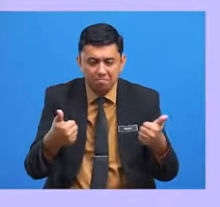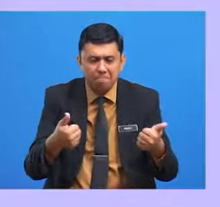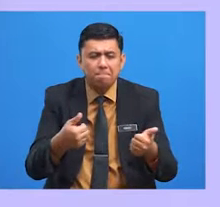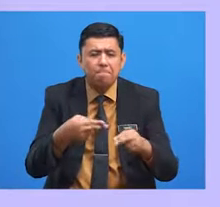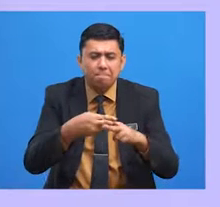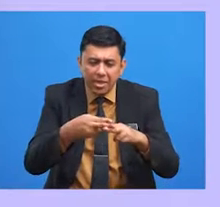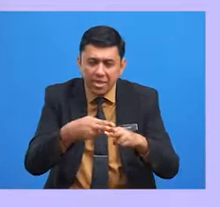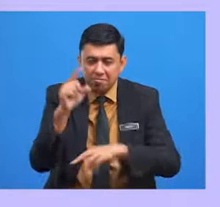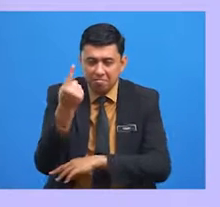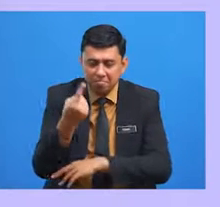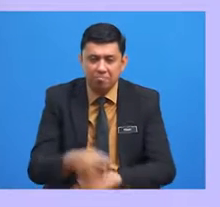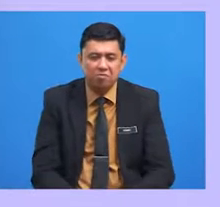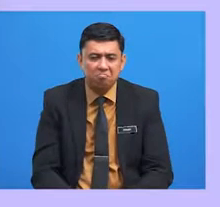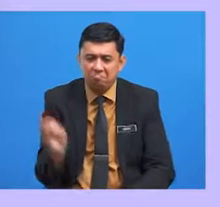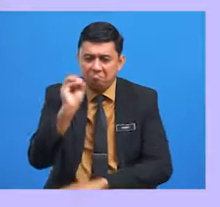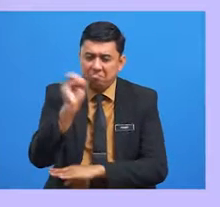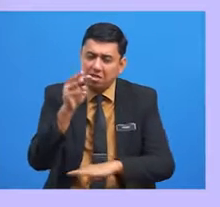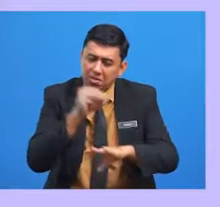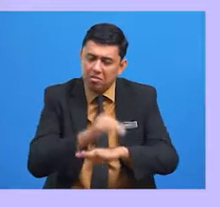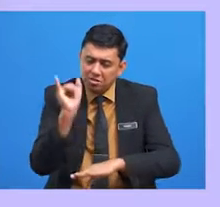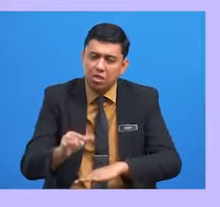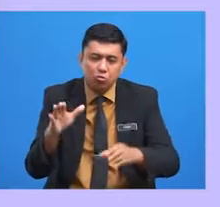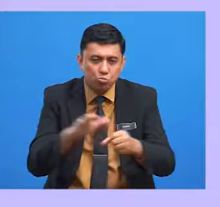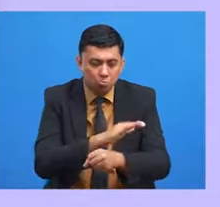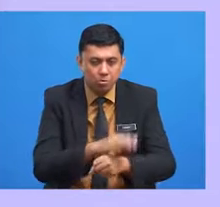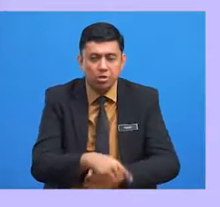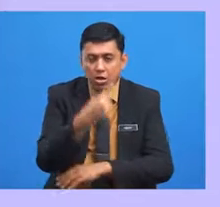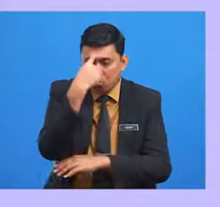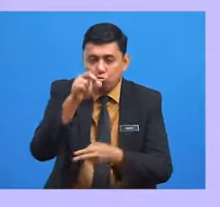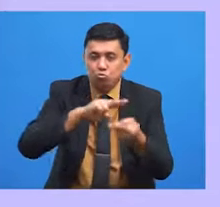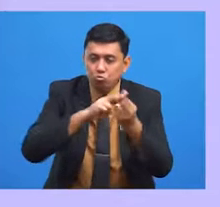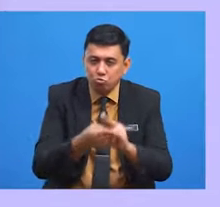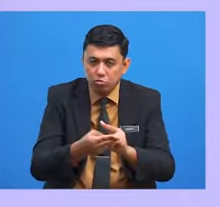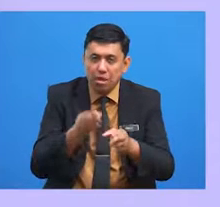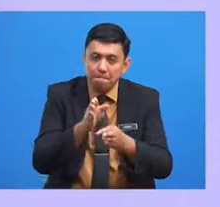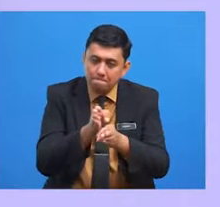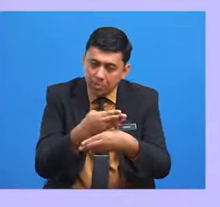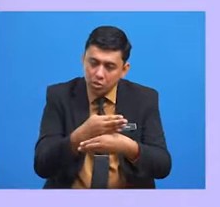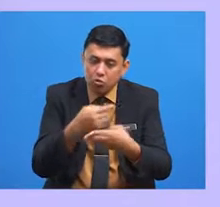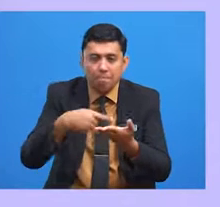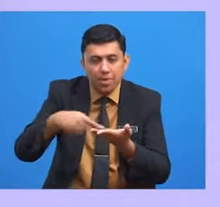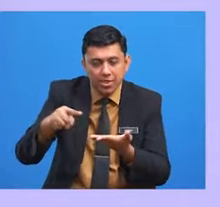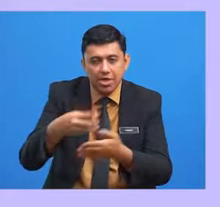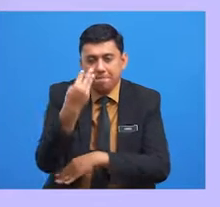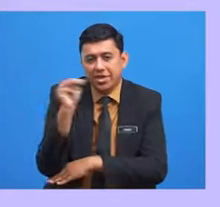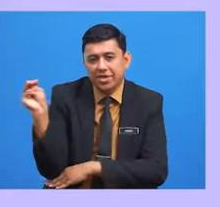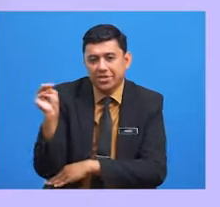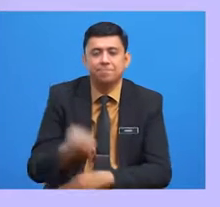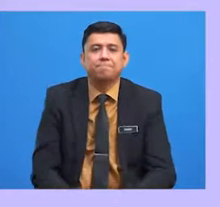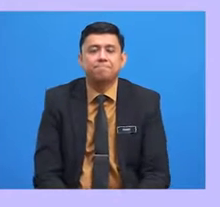pendek. Pengguna tidak mempunyai masa yang cukup untuk mengubah corak perbelanjaan mereka.